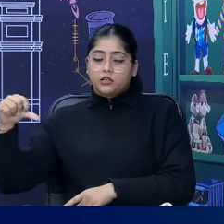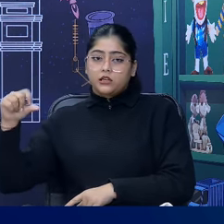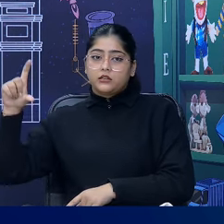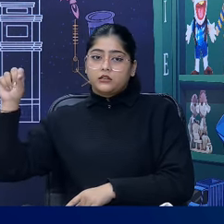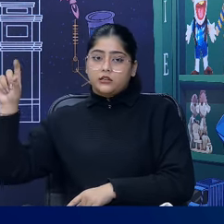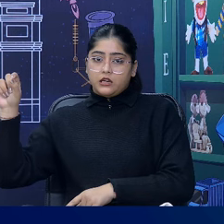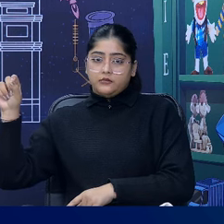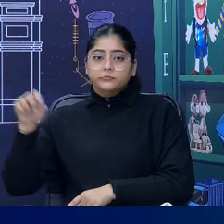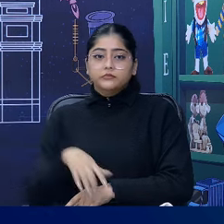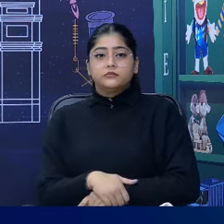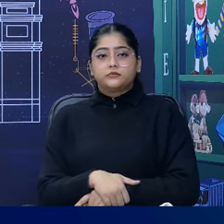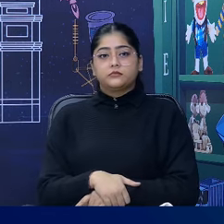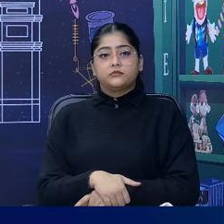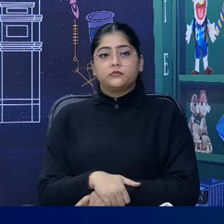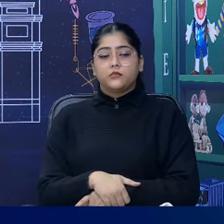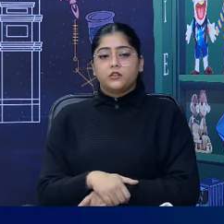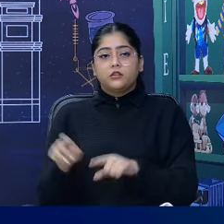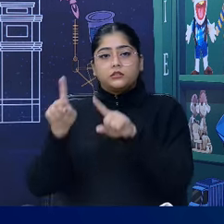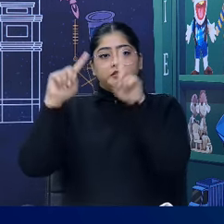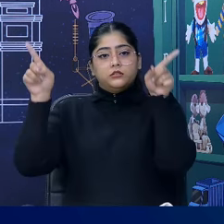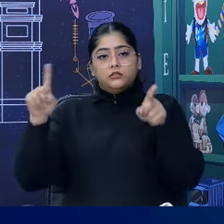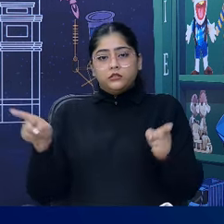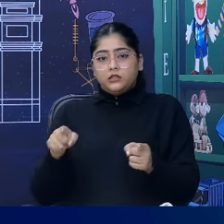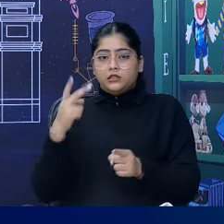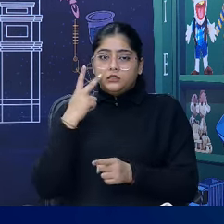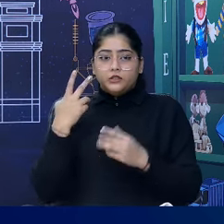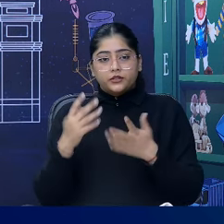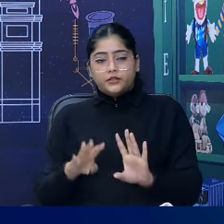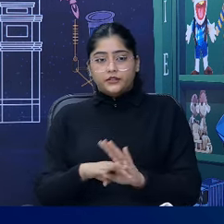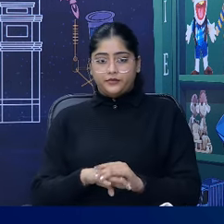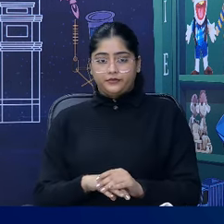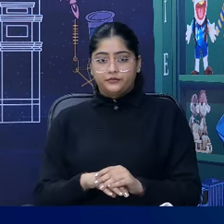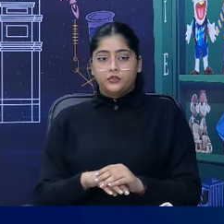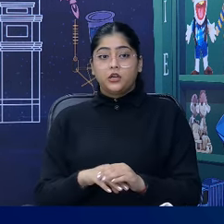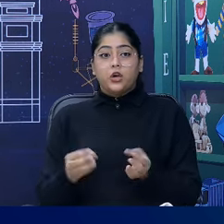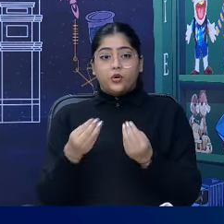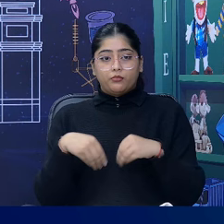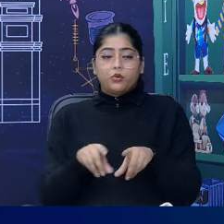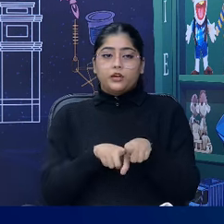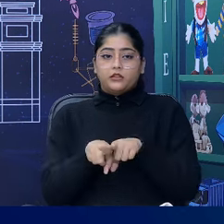1, 2, 3, 4, 5, 6, 7, 8, 9, 10 ये मैंने सेट को रोस्टर फॉर्म में लिखा है. एक और